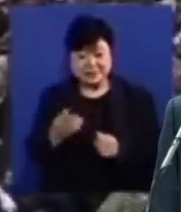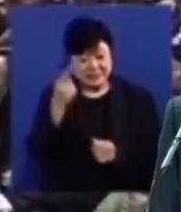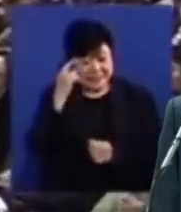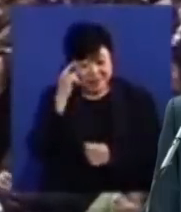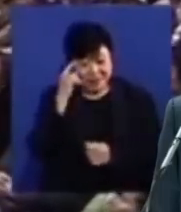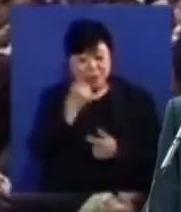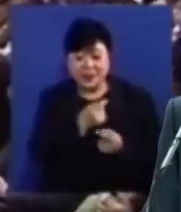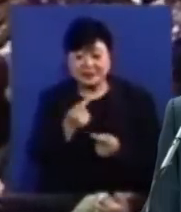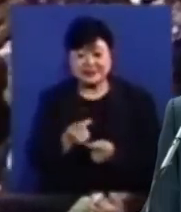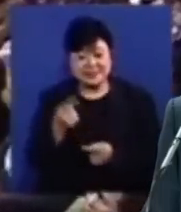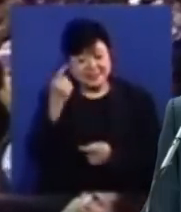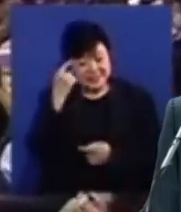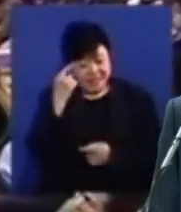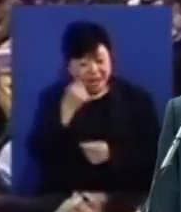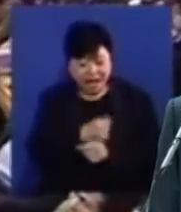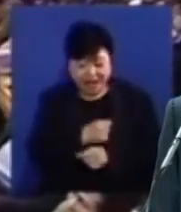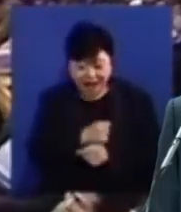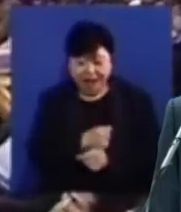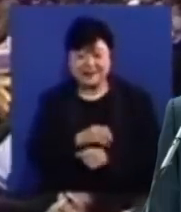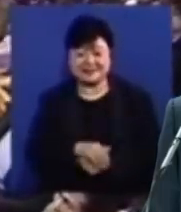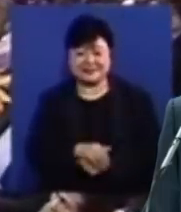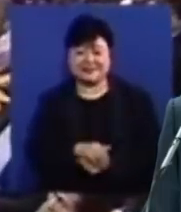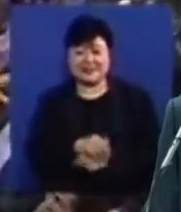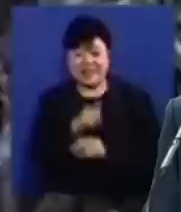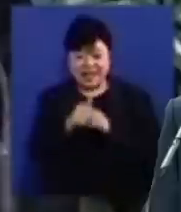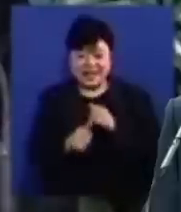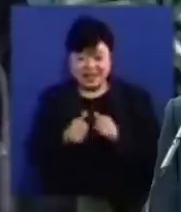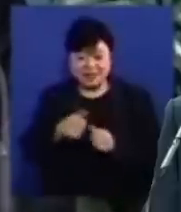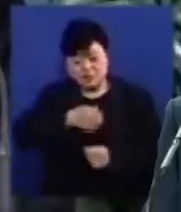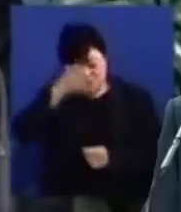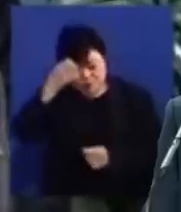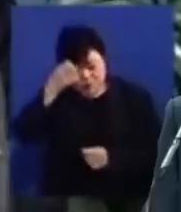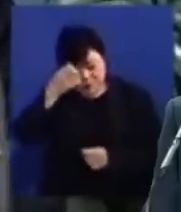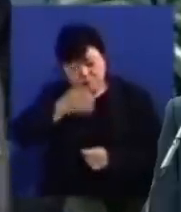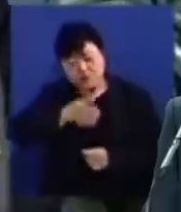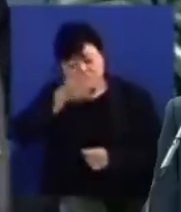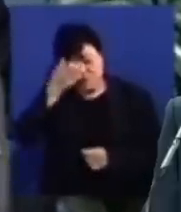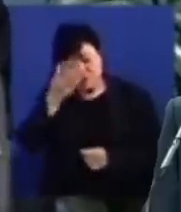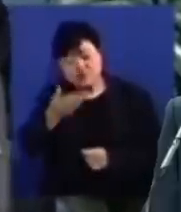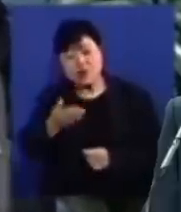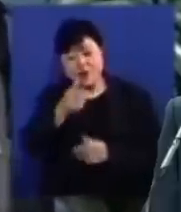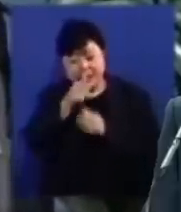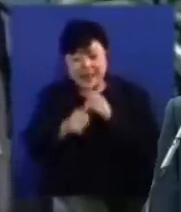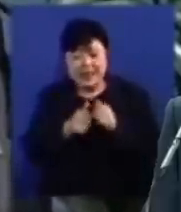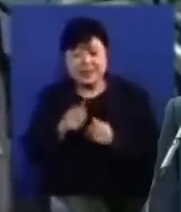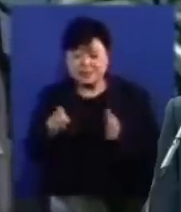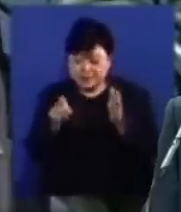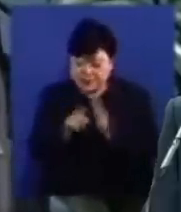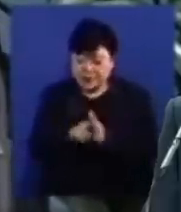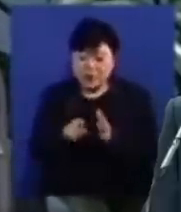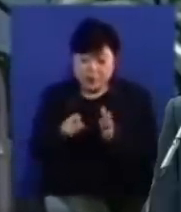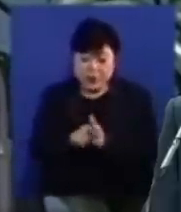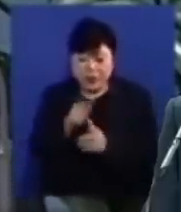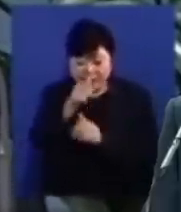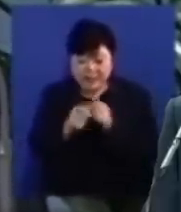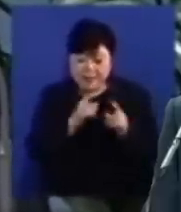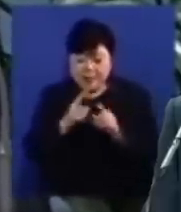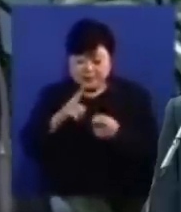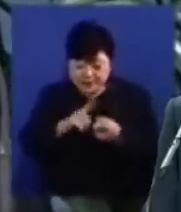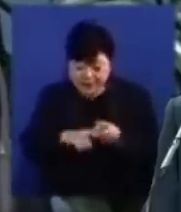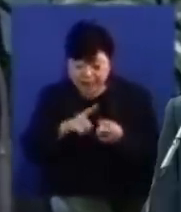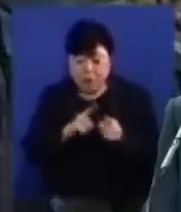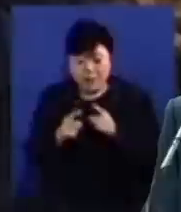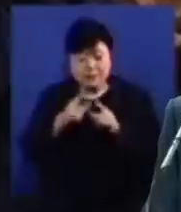생각하는 것처럼 생각을 하라는 것입니다. 하나님이 꿈꾸는 것처럼 꿈꾸고 하나님이 믿는 것처럼 믿고 하나님이 말씀하시는